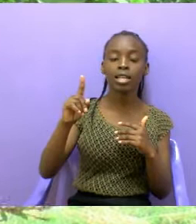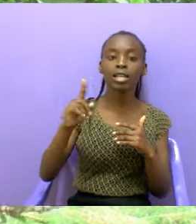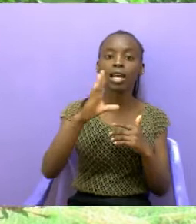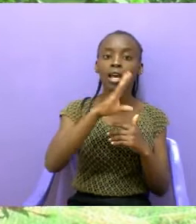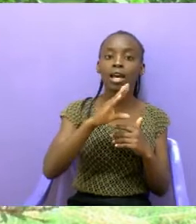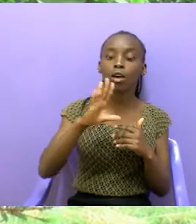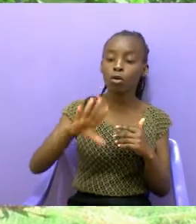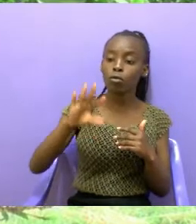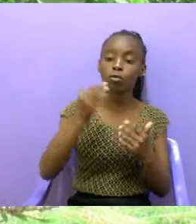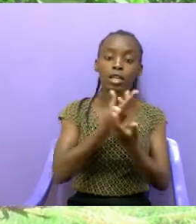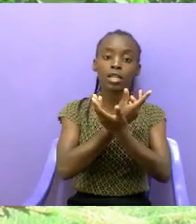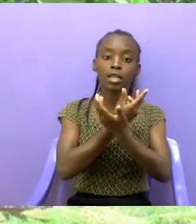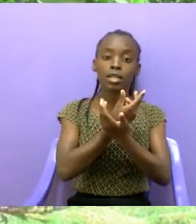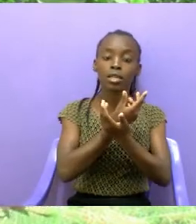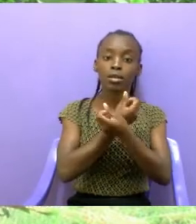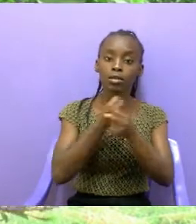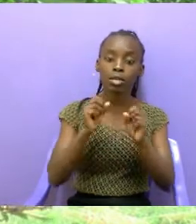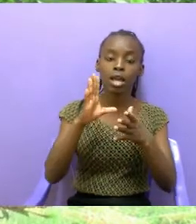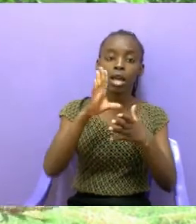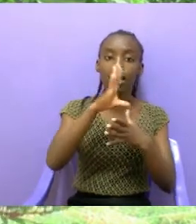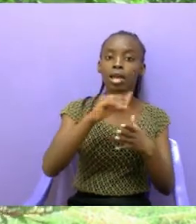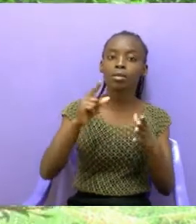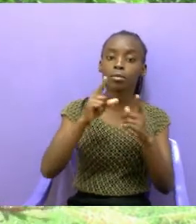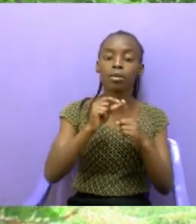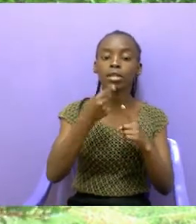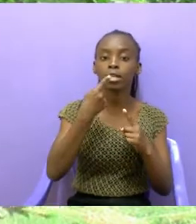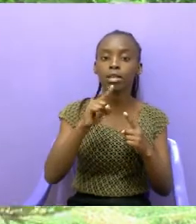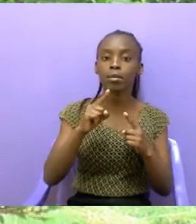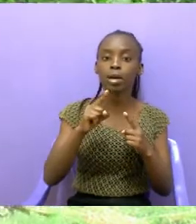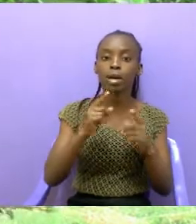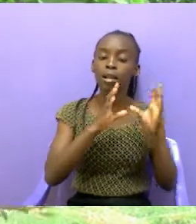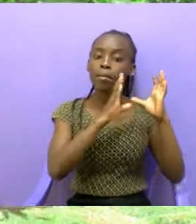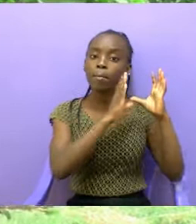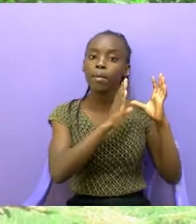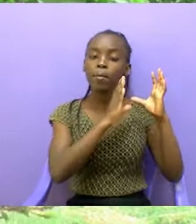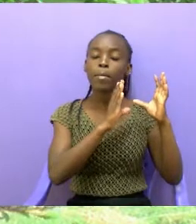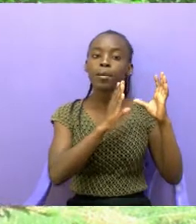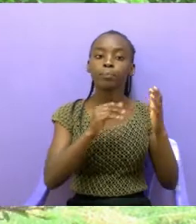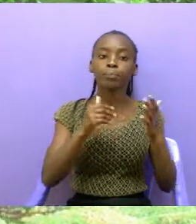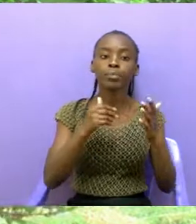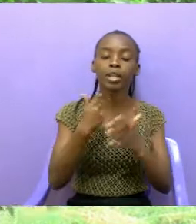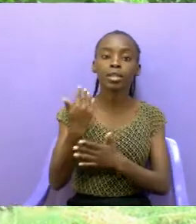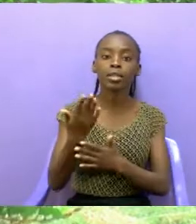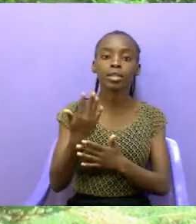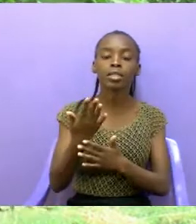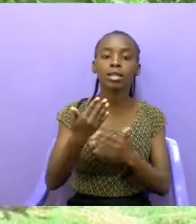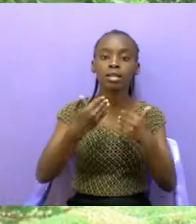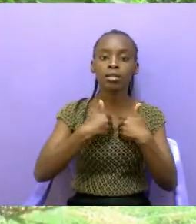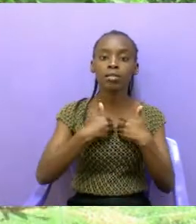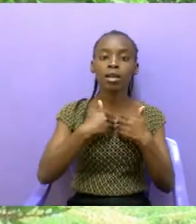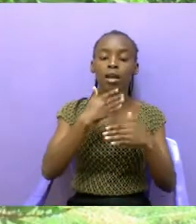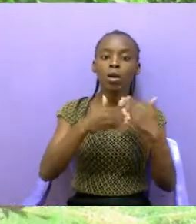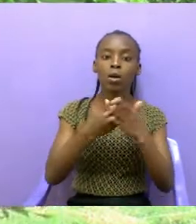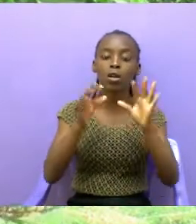rescue Moab. Na maandiko inasema kwamba aliweza kubeba vitu alikuwa nazo zingeweza kumsustain. Na akabeba the whole family,